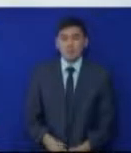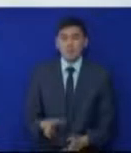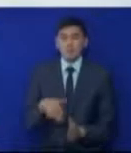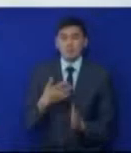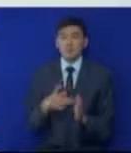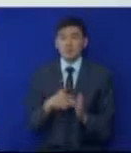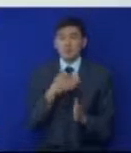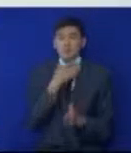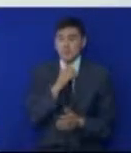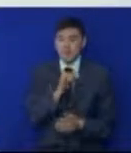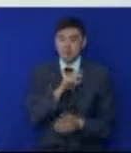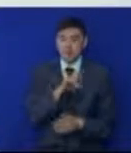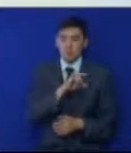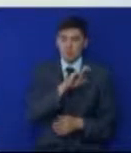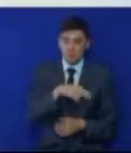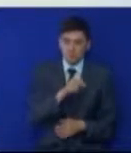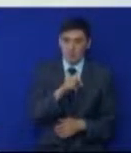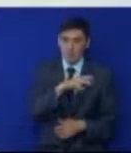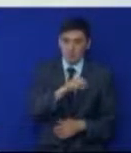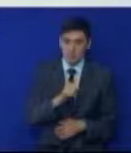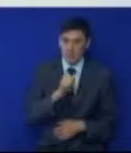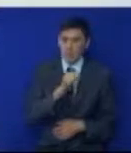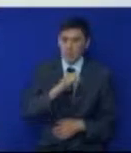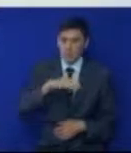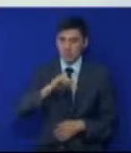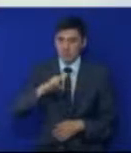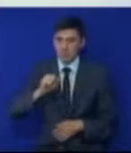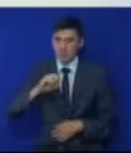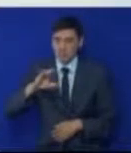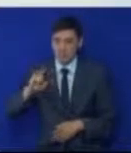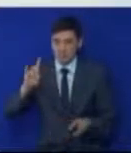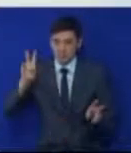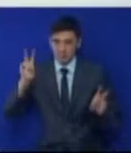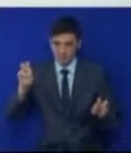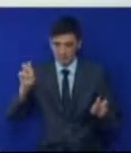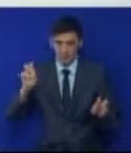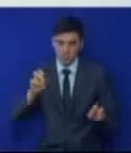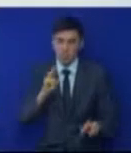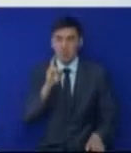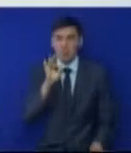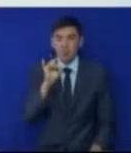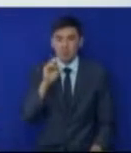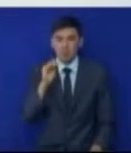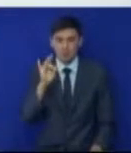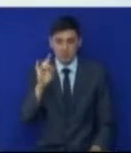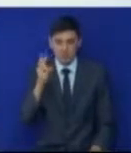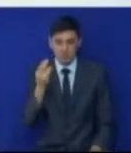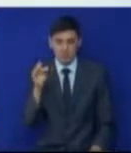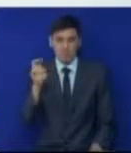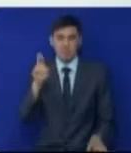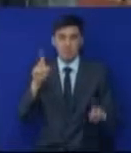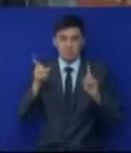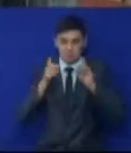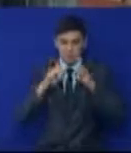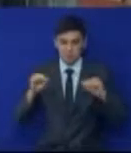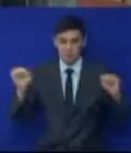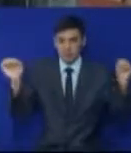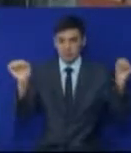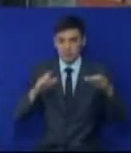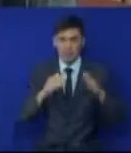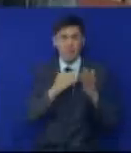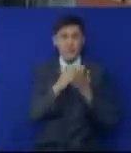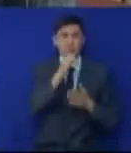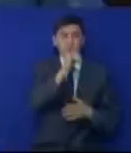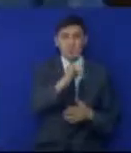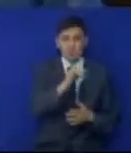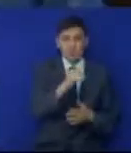Семейде Ұлы дала астанасы атты халықаралық ғылыми тәжірибелік конференция өтті. Оған еліміздің жоғары оқу орындары мен колледждерінен